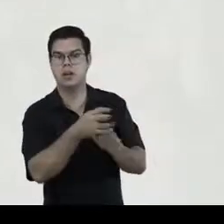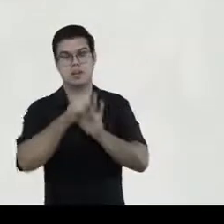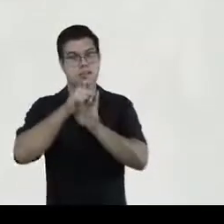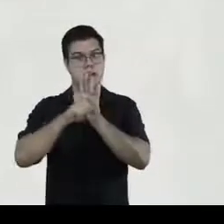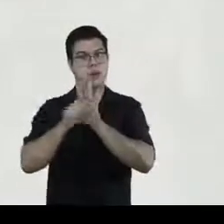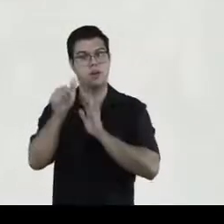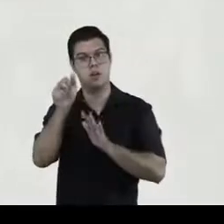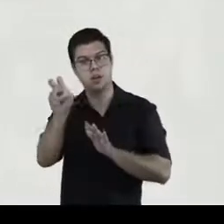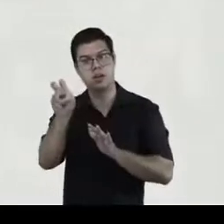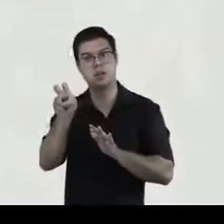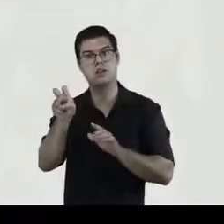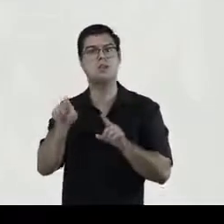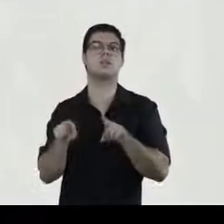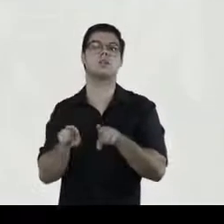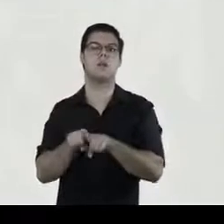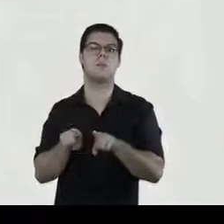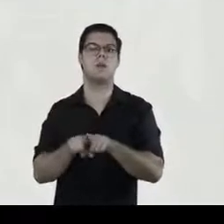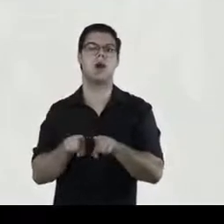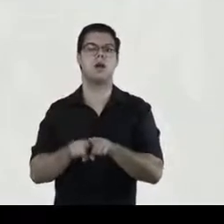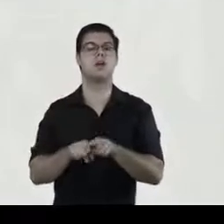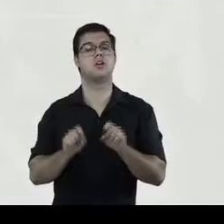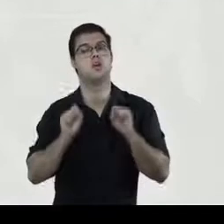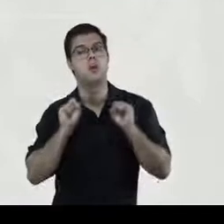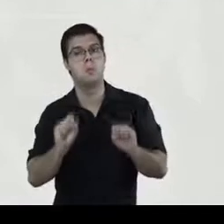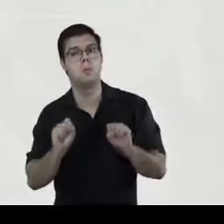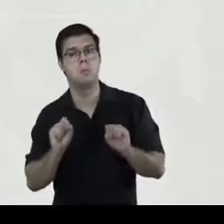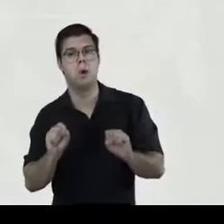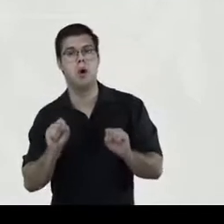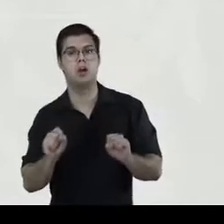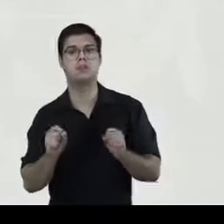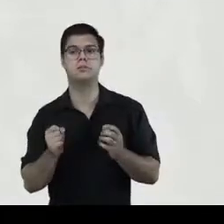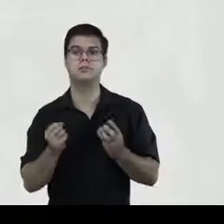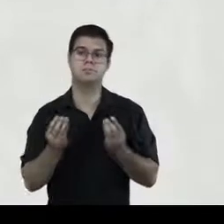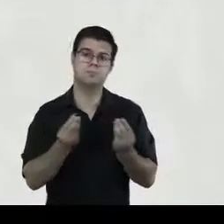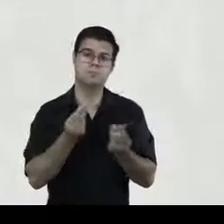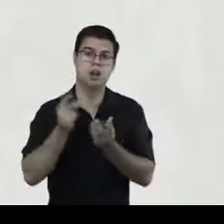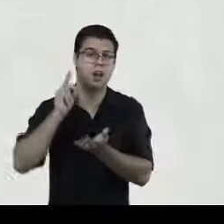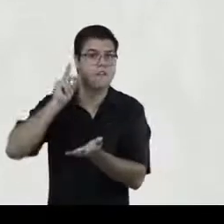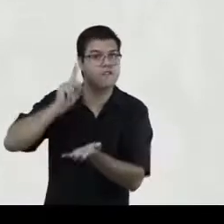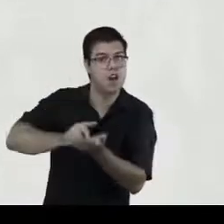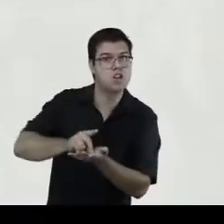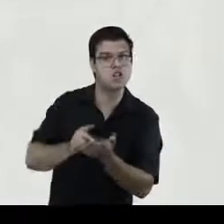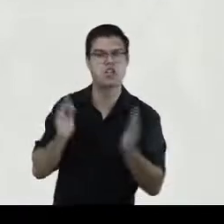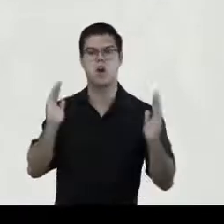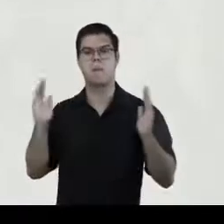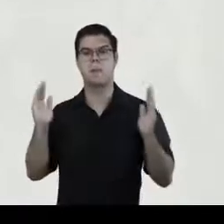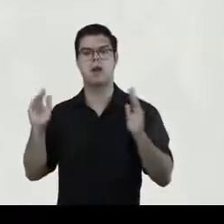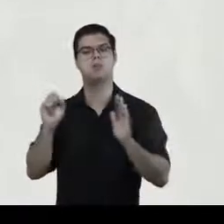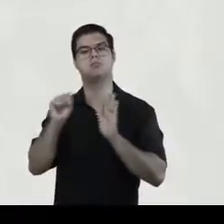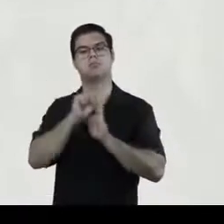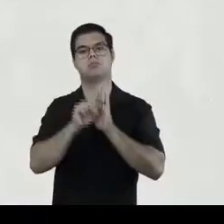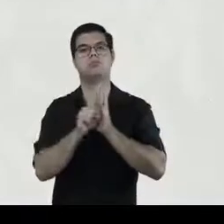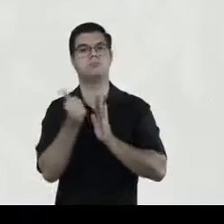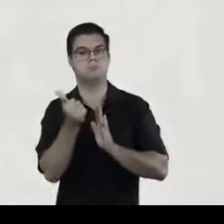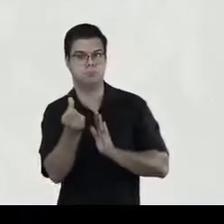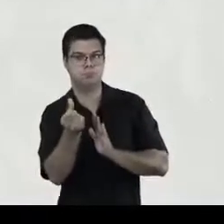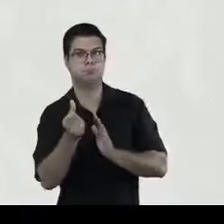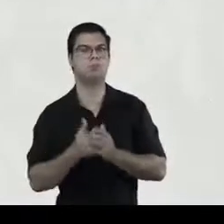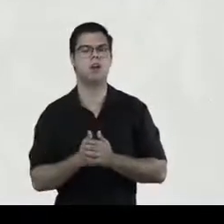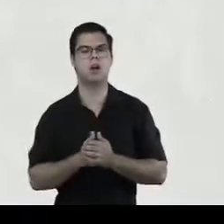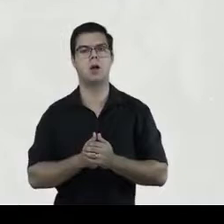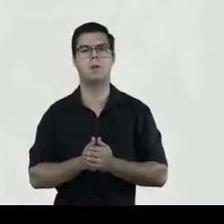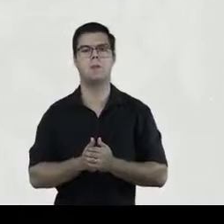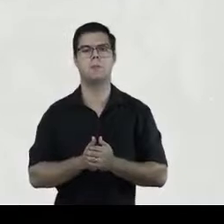Machbaren bringen, weil man mit dem erheblichen Geschwindigkeitsgewinn, den die Verwendung von Computern mit sich bringt,